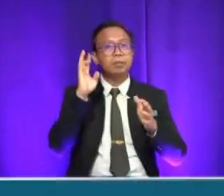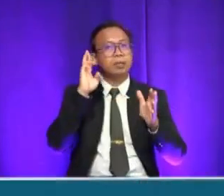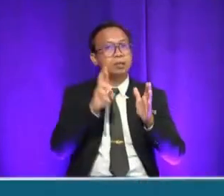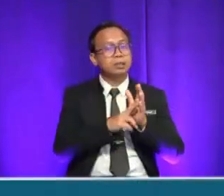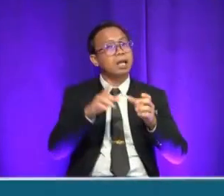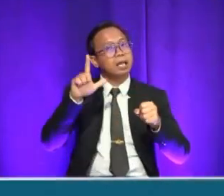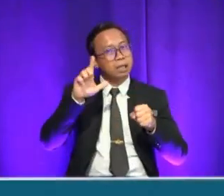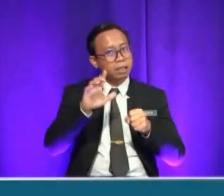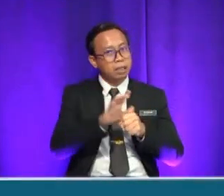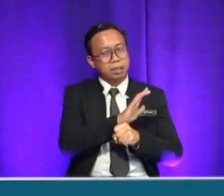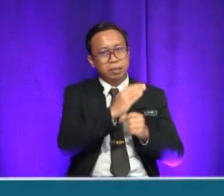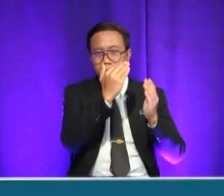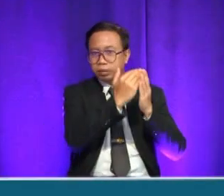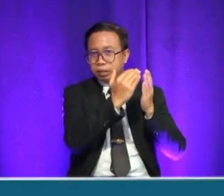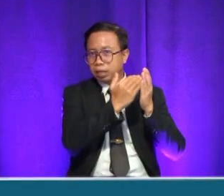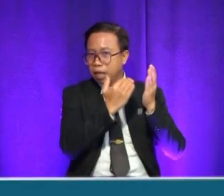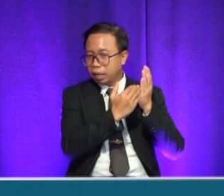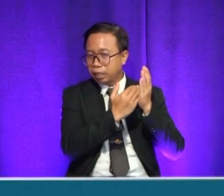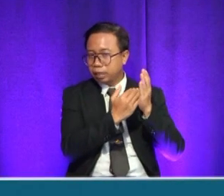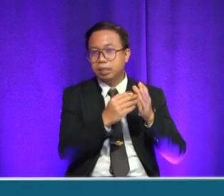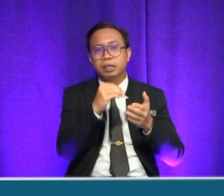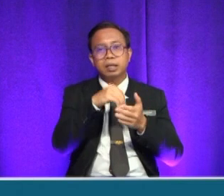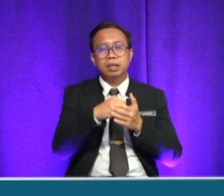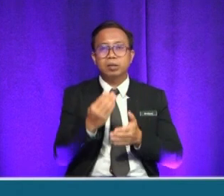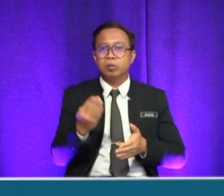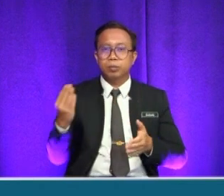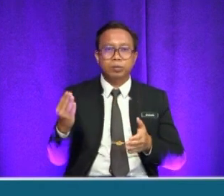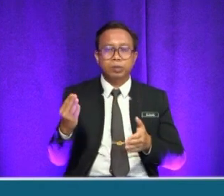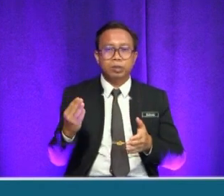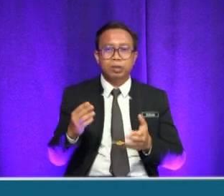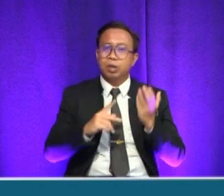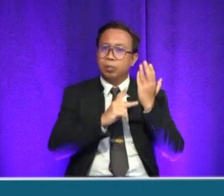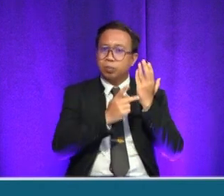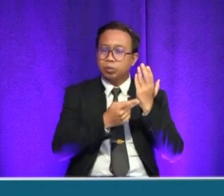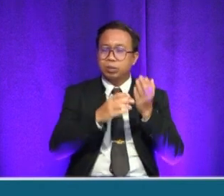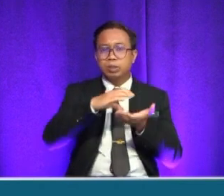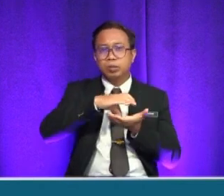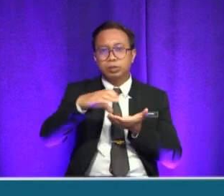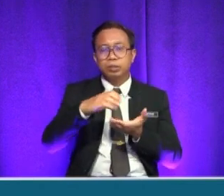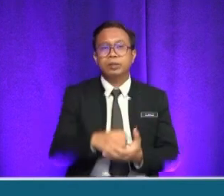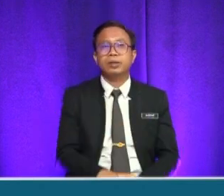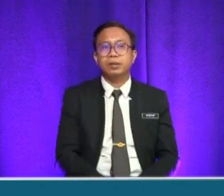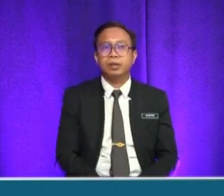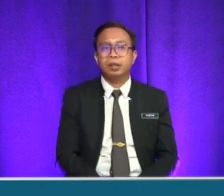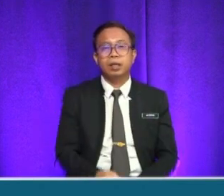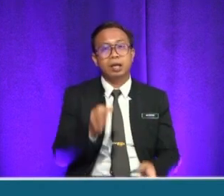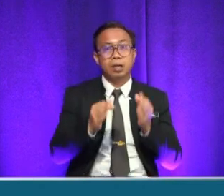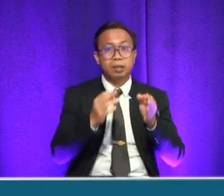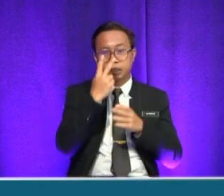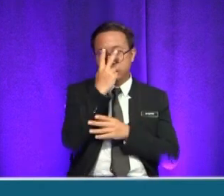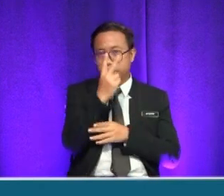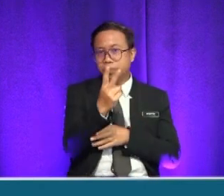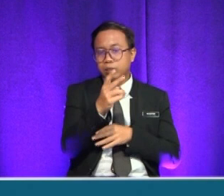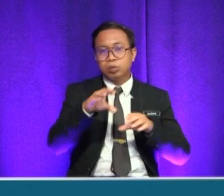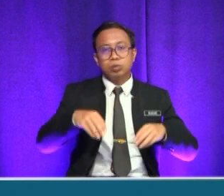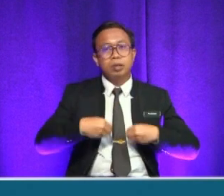senarai semak pemeriksaan komponen sistem kawalan bagi mengesan punca kerosakan. Okey, jadi dekat sini kalau kita nampak, dekat situ dia dah